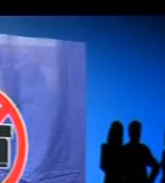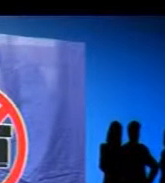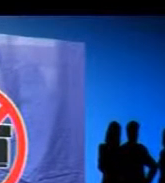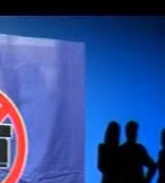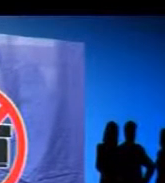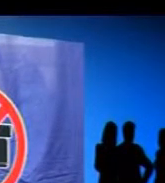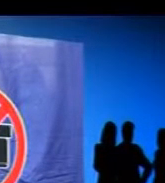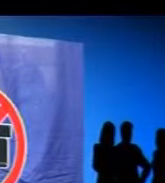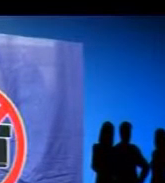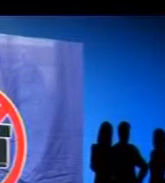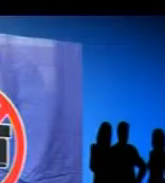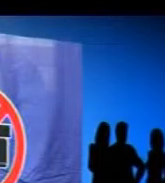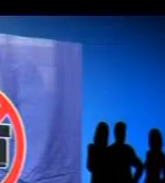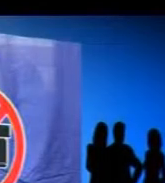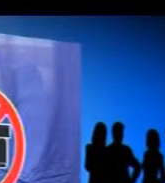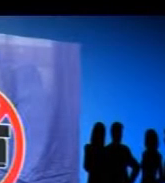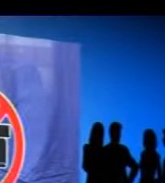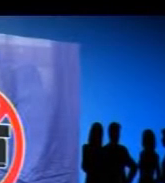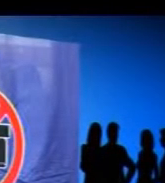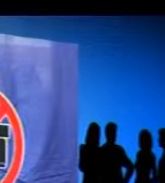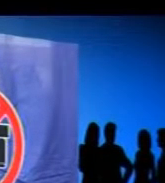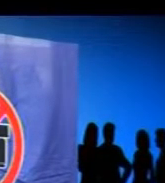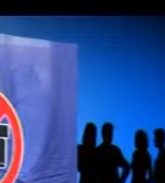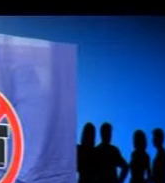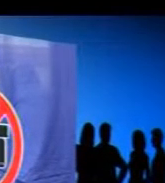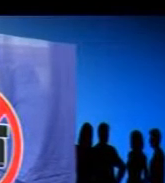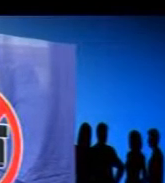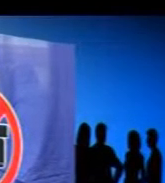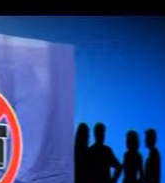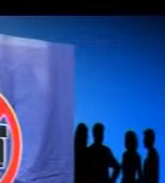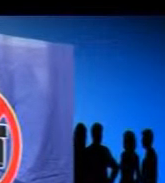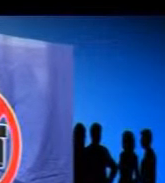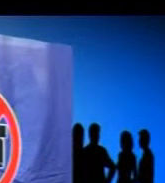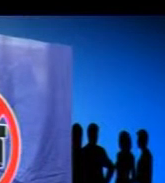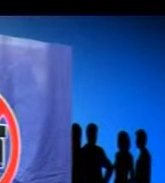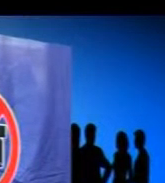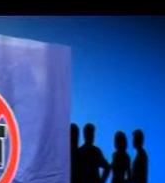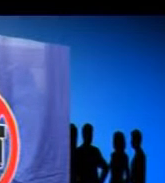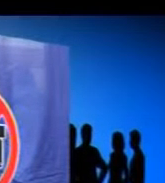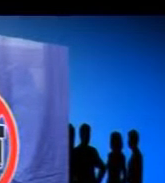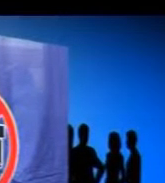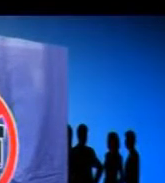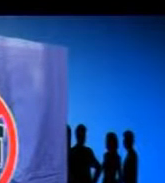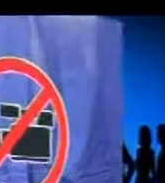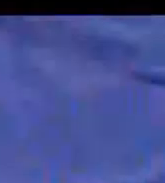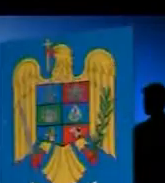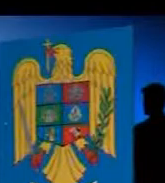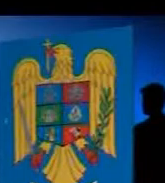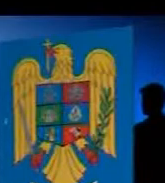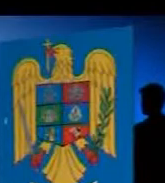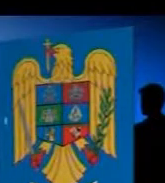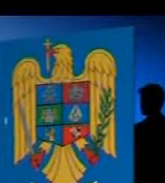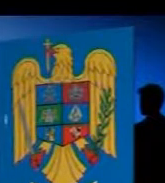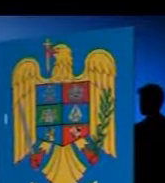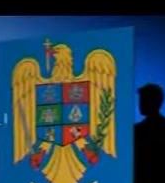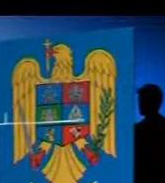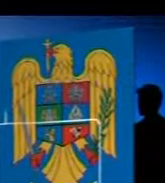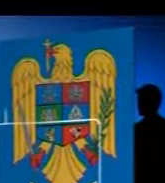în timpul exercitării dreptului la vot constituie contravenție și se sancționează conform legii.